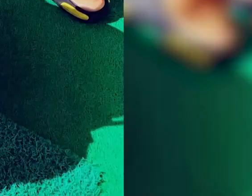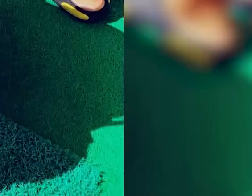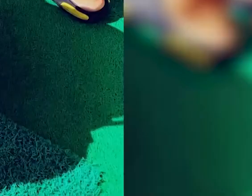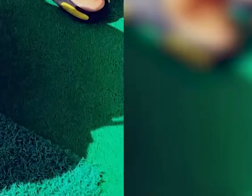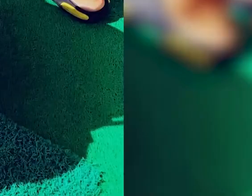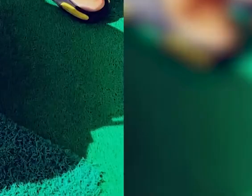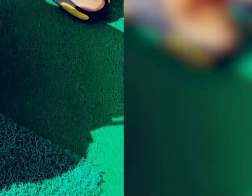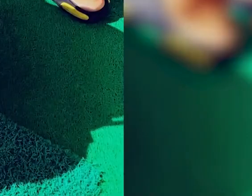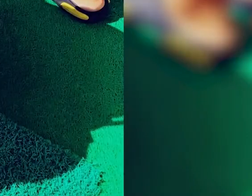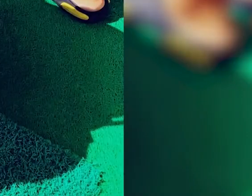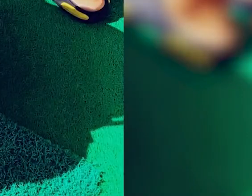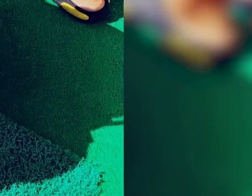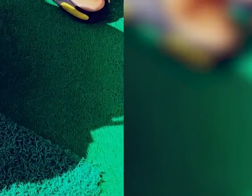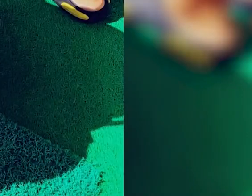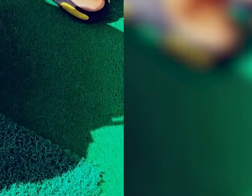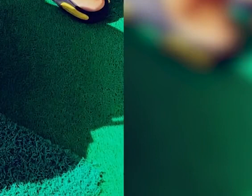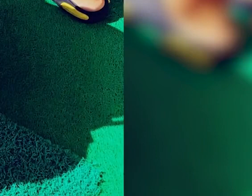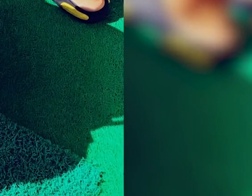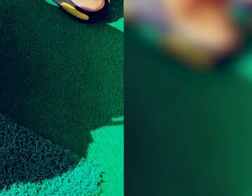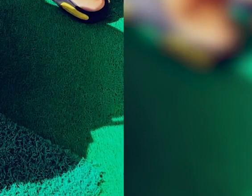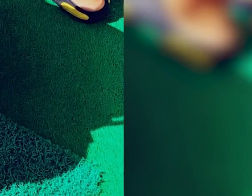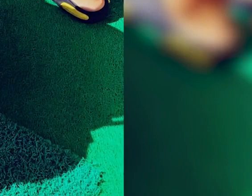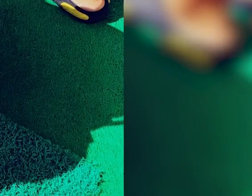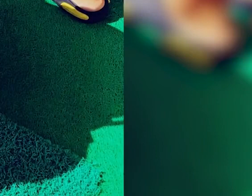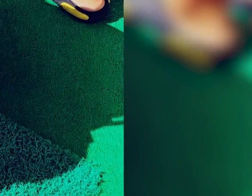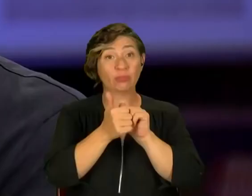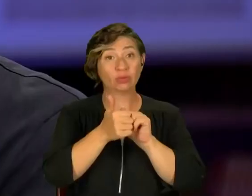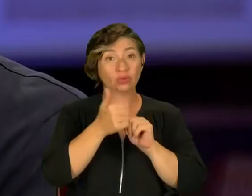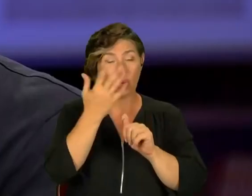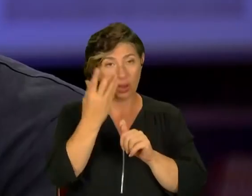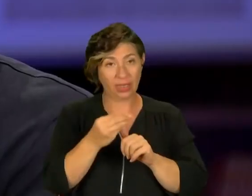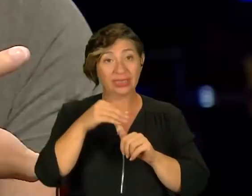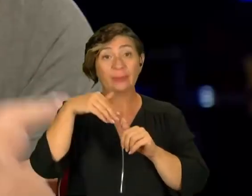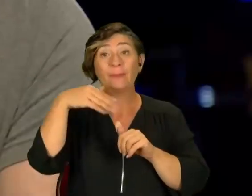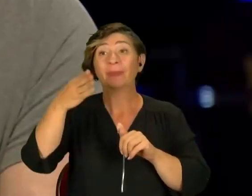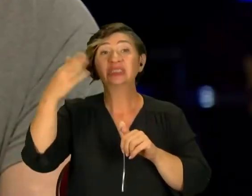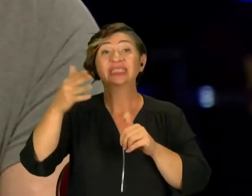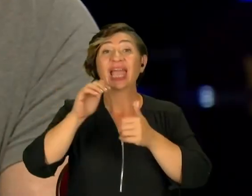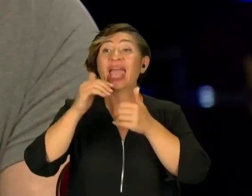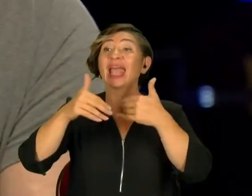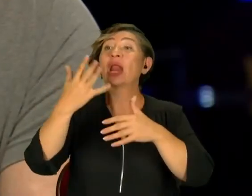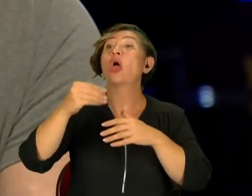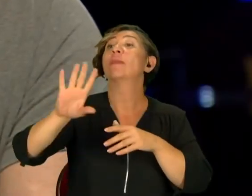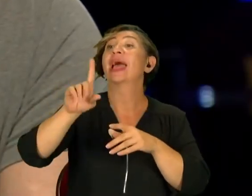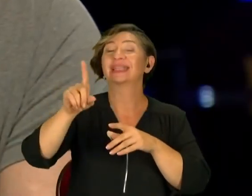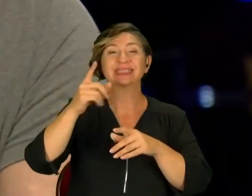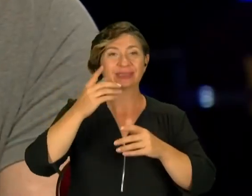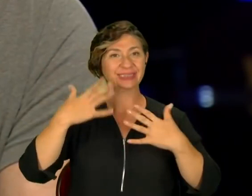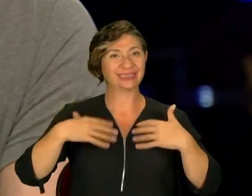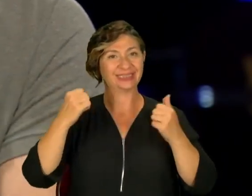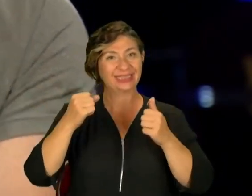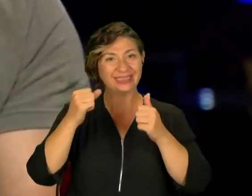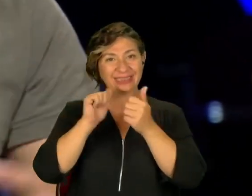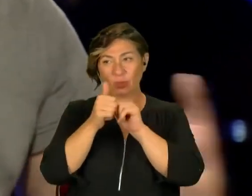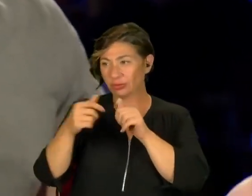Boğazı'nı yüzerek geçtim. İlk engelli sporcu olarak, diğer engeli olmayan sporcuların